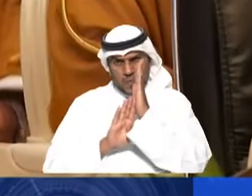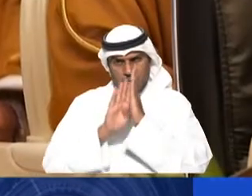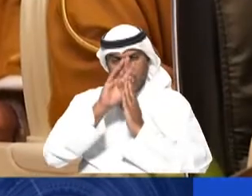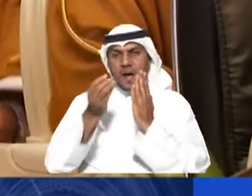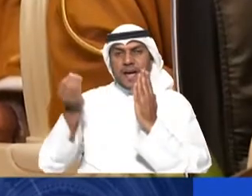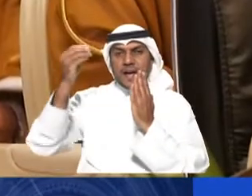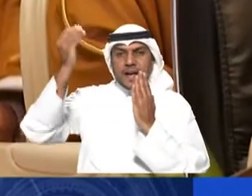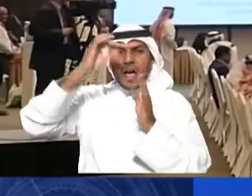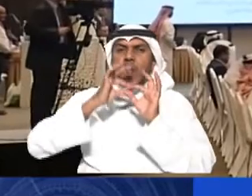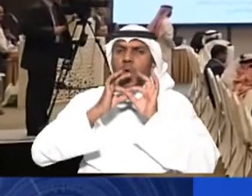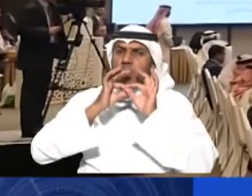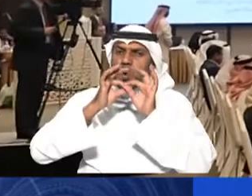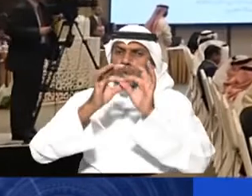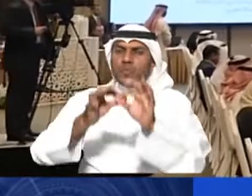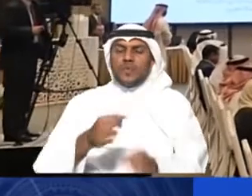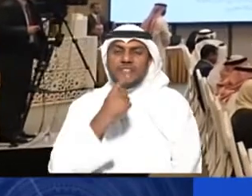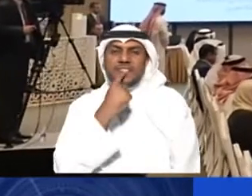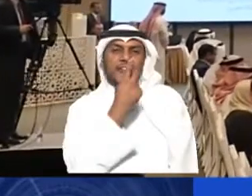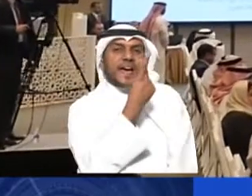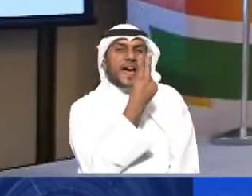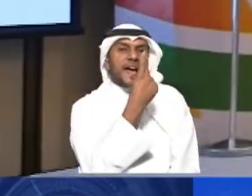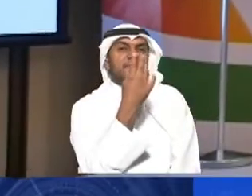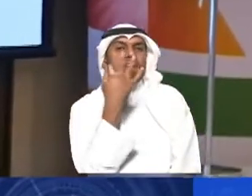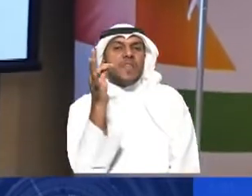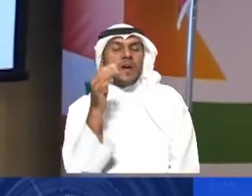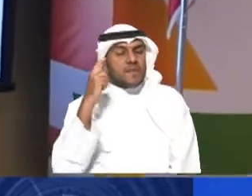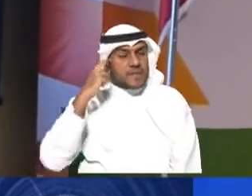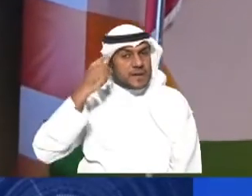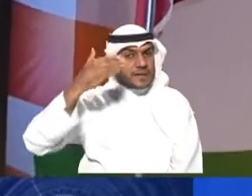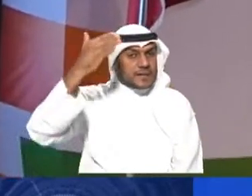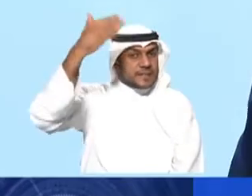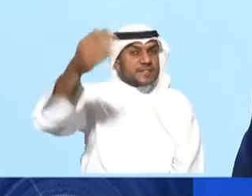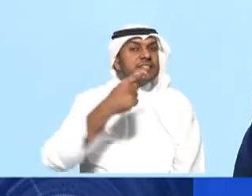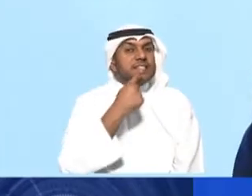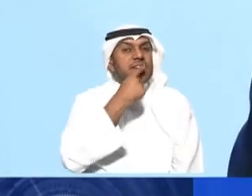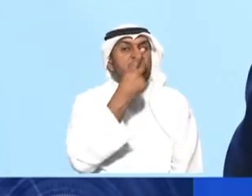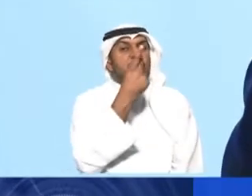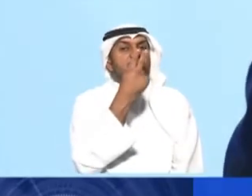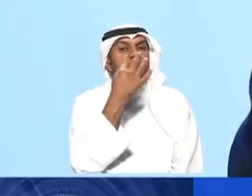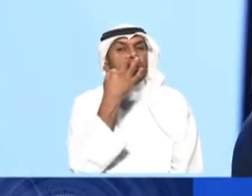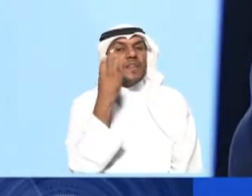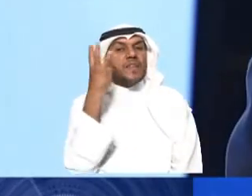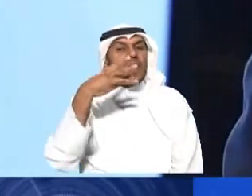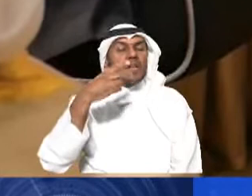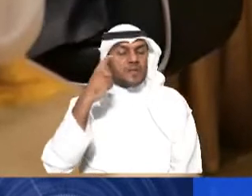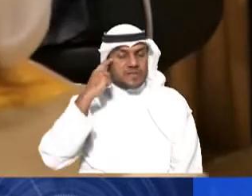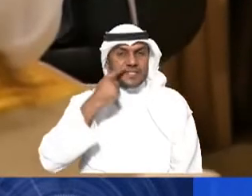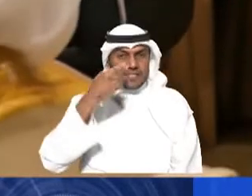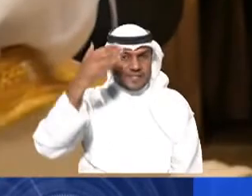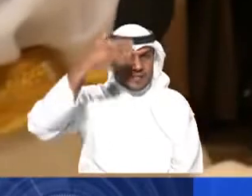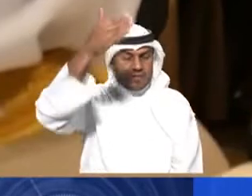التنمية المستدامة 2030، بالإضافة إلى موضوعات داعمة مثل تطوير منظومة التقويم